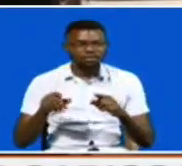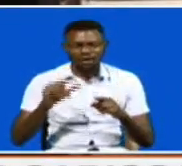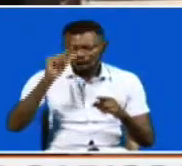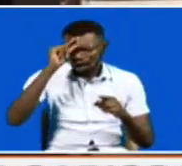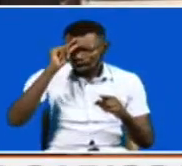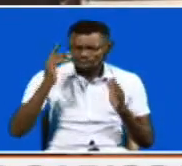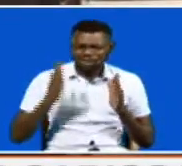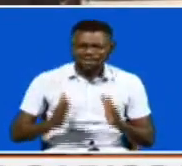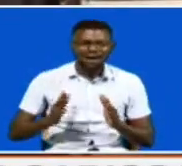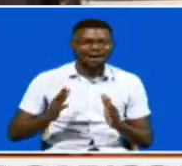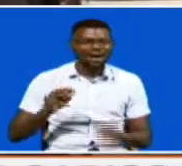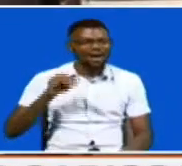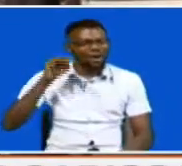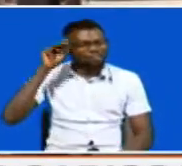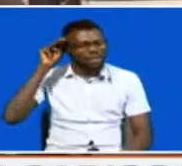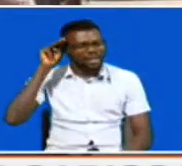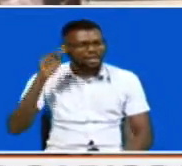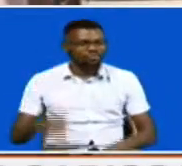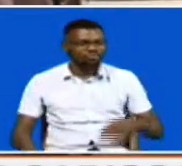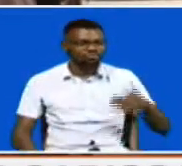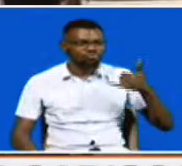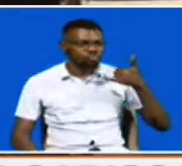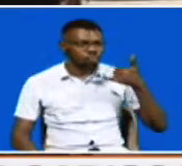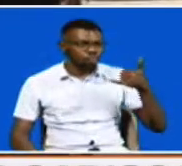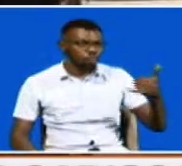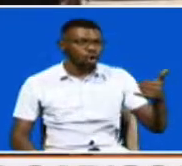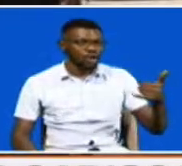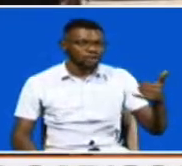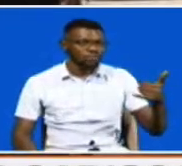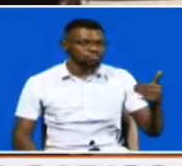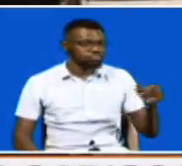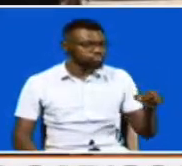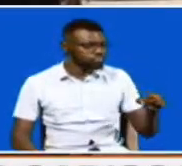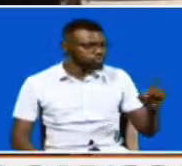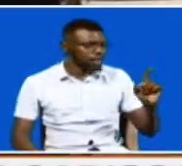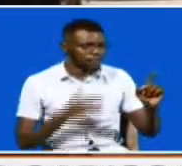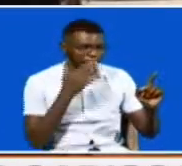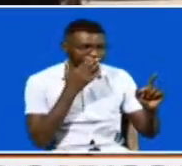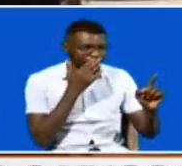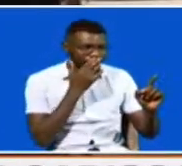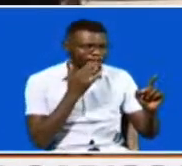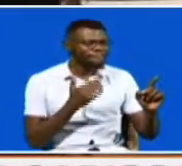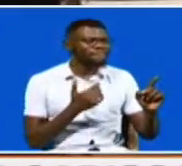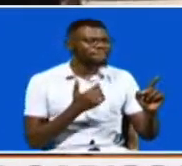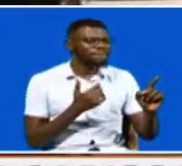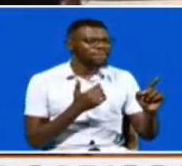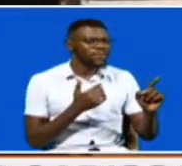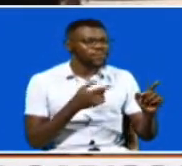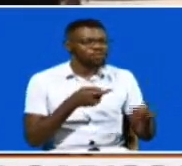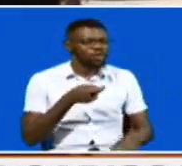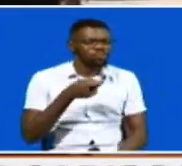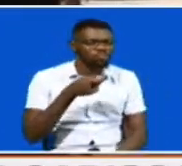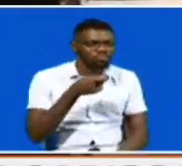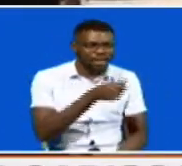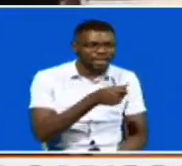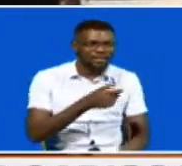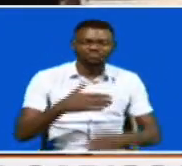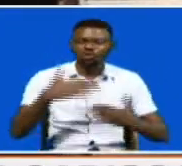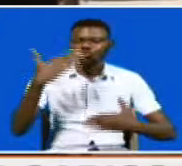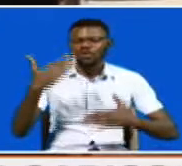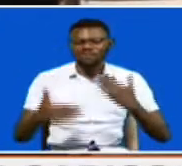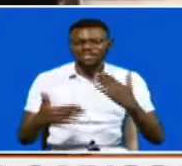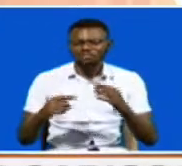wa sasa wa Mandera Aden Khalif kutimiza ahadi aliyechukua mtangulizi wake kwa kumlipia karo ya chuo